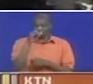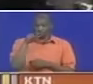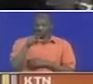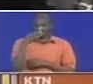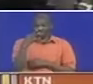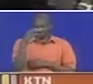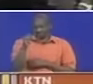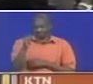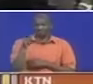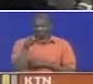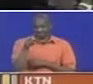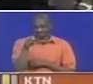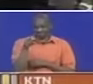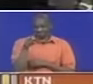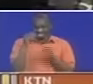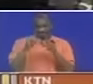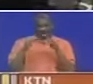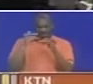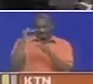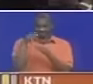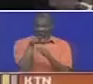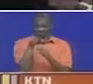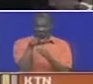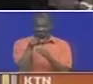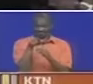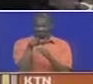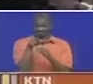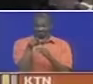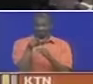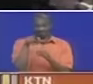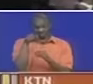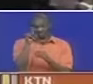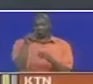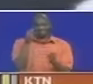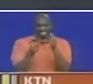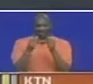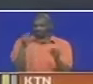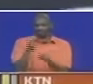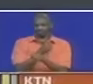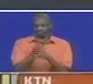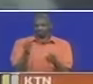0.35 milligrams per liter. If it's above that, then you are not supposed to drive.